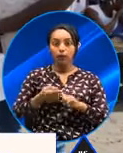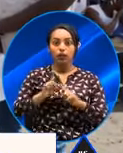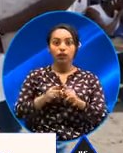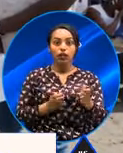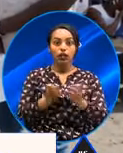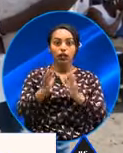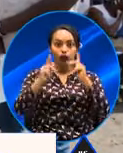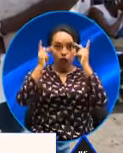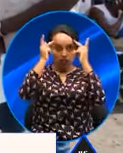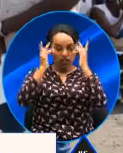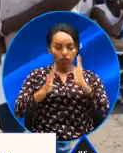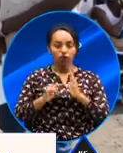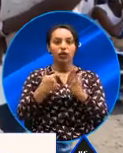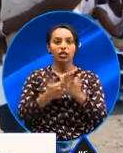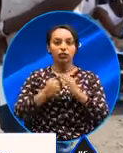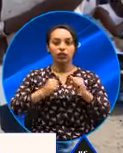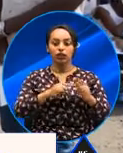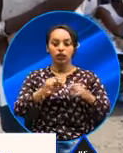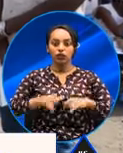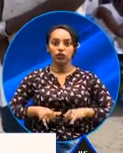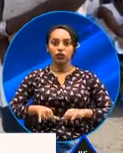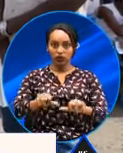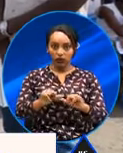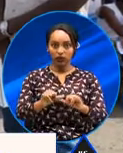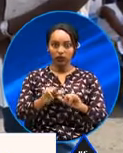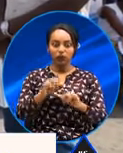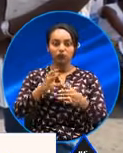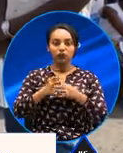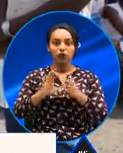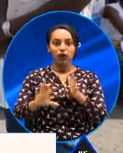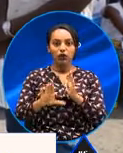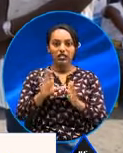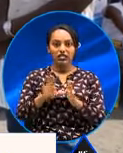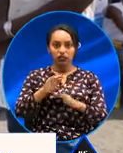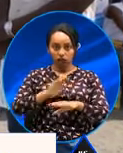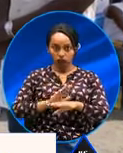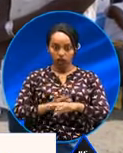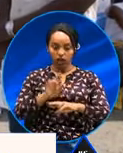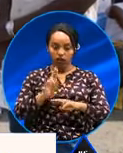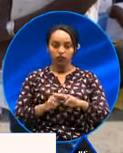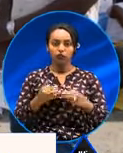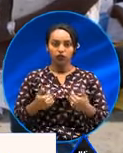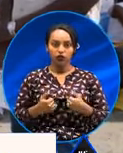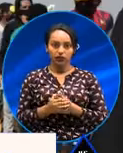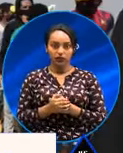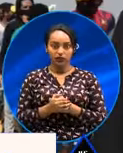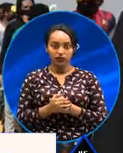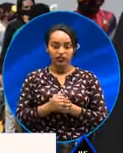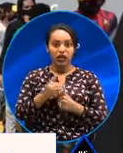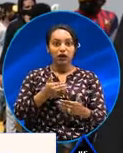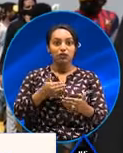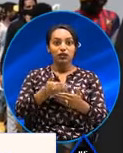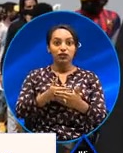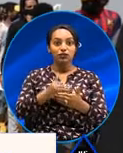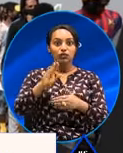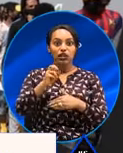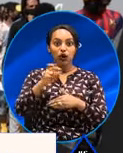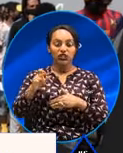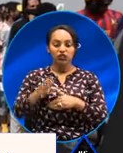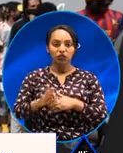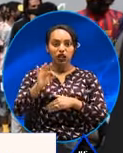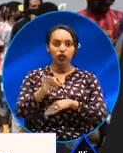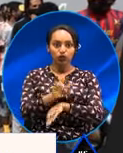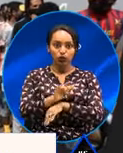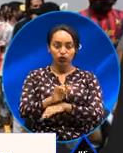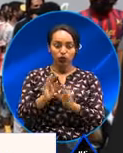መመለሳቸውን የገለጹት ሚኒስትሯ ይህም ተጠናክሮ እንደሚቀጥል በማህበራዊ ትስስር ገጻቸው አስፍረዋል። በቅርቡም በሳውዲ